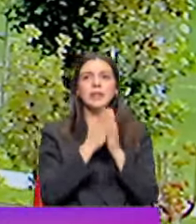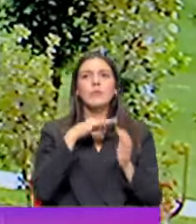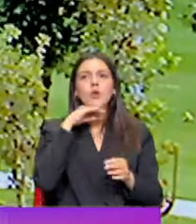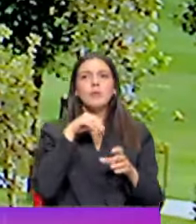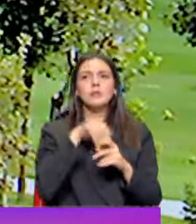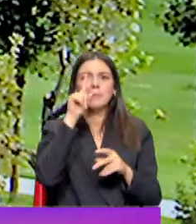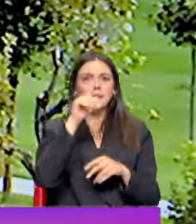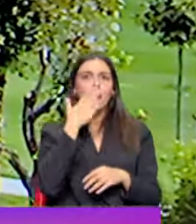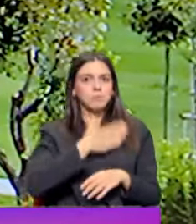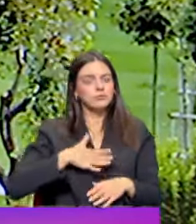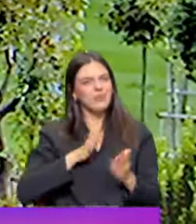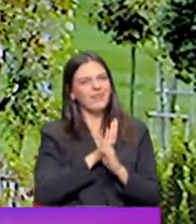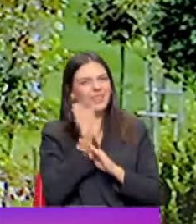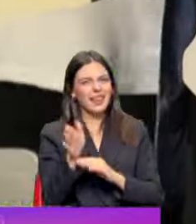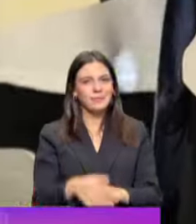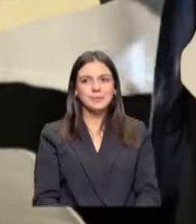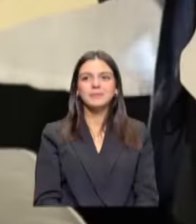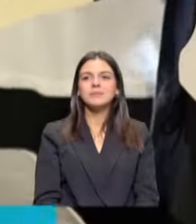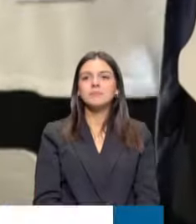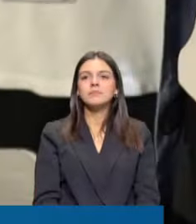için bir de Mudanya'ya gidelim.